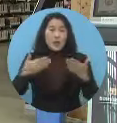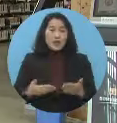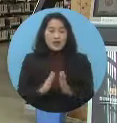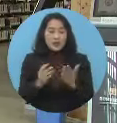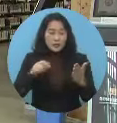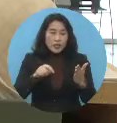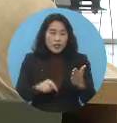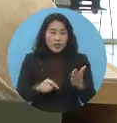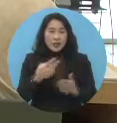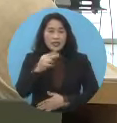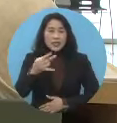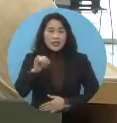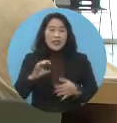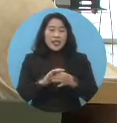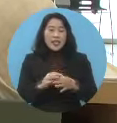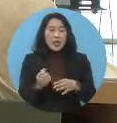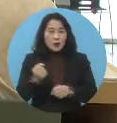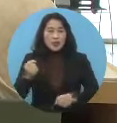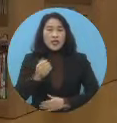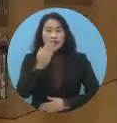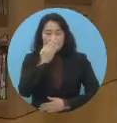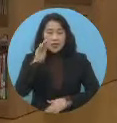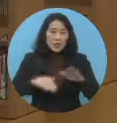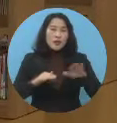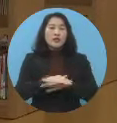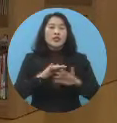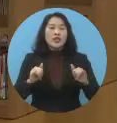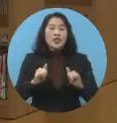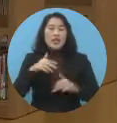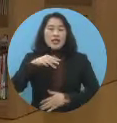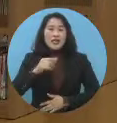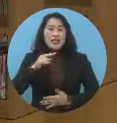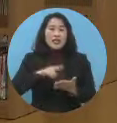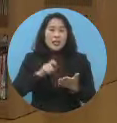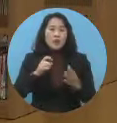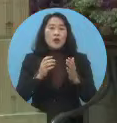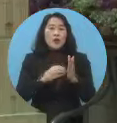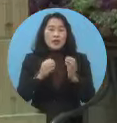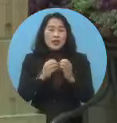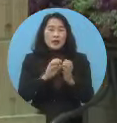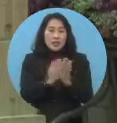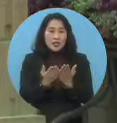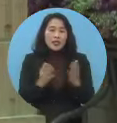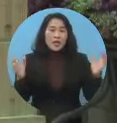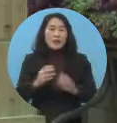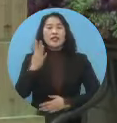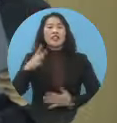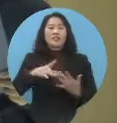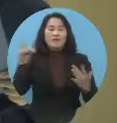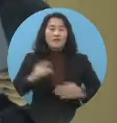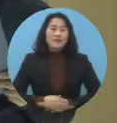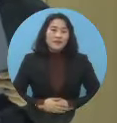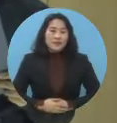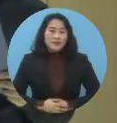도서 가운데 db 의 우산 선량한 차별 주의자 체리새우 비밀글입니다 순제 와 키와 늘 선정했습니다